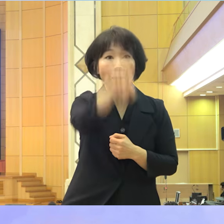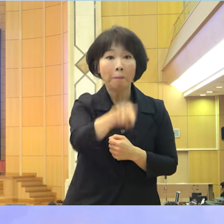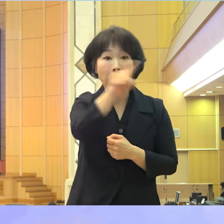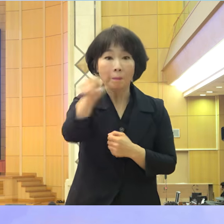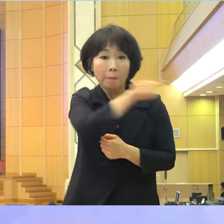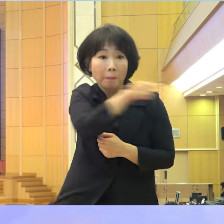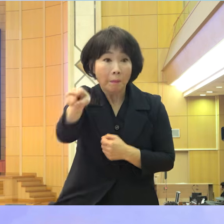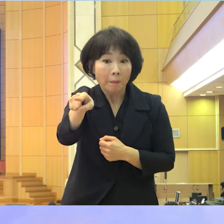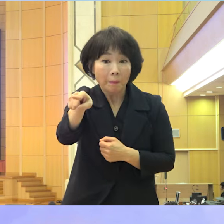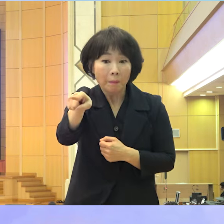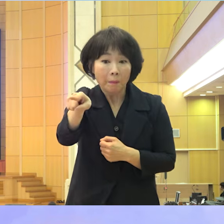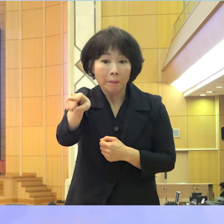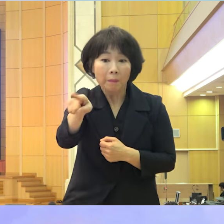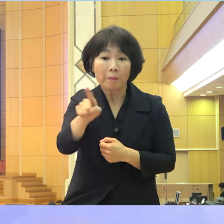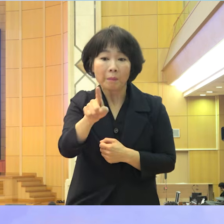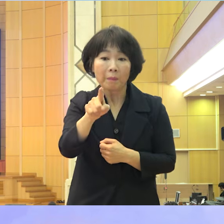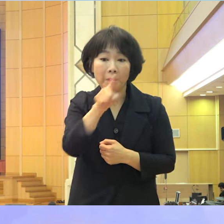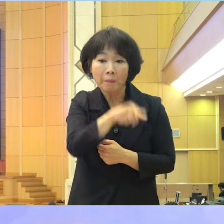붙이면요, 말이잖아.